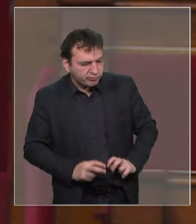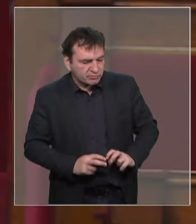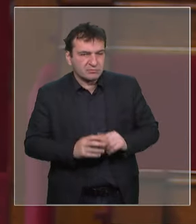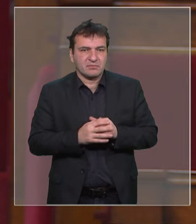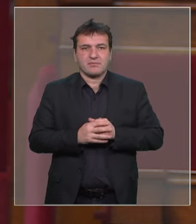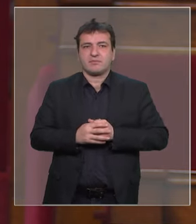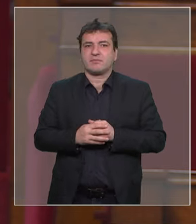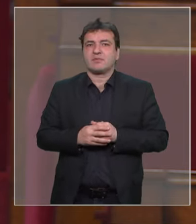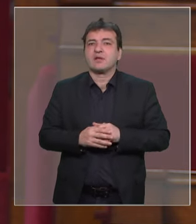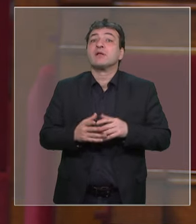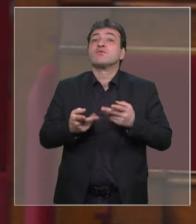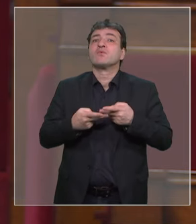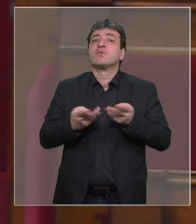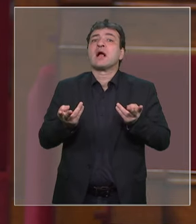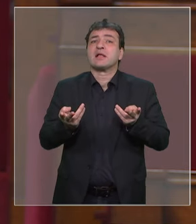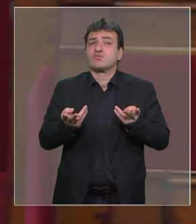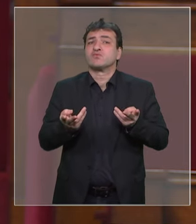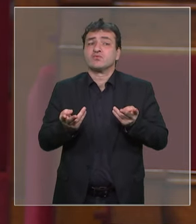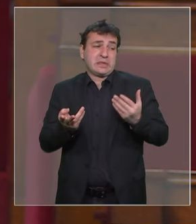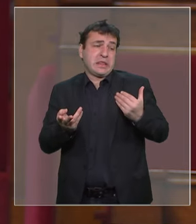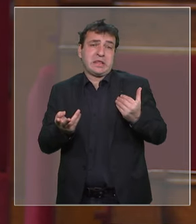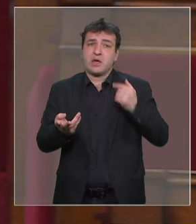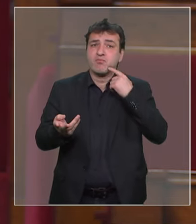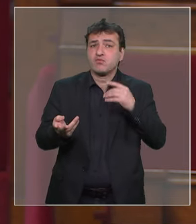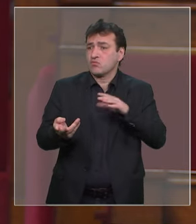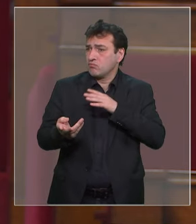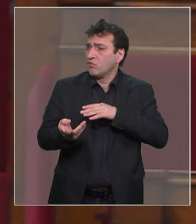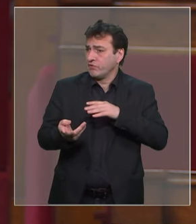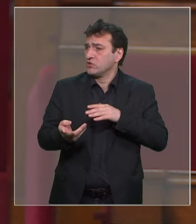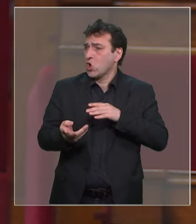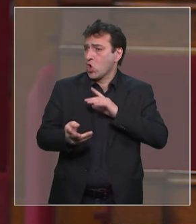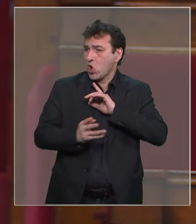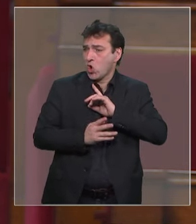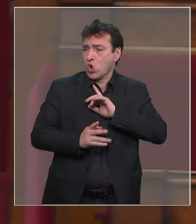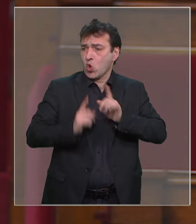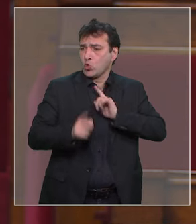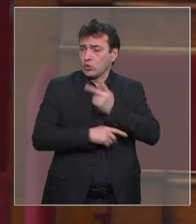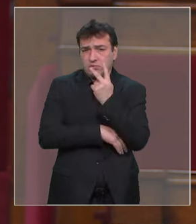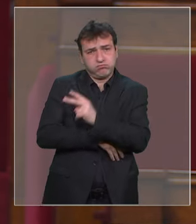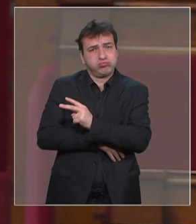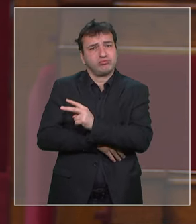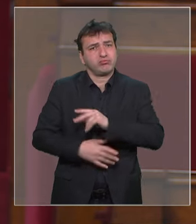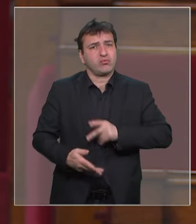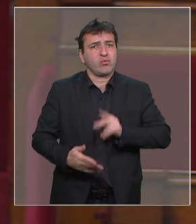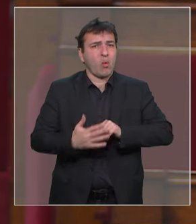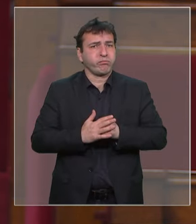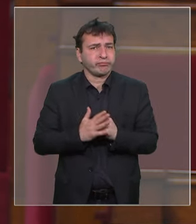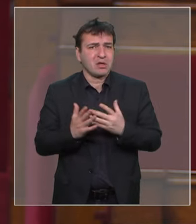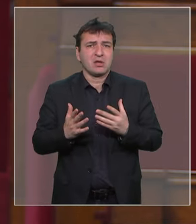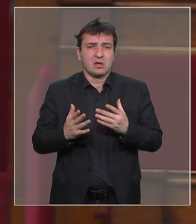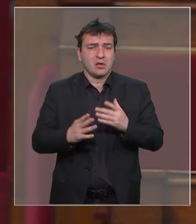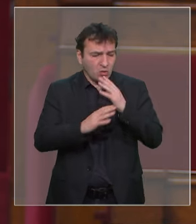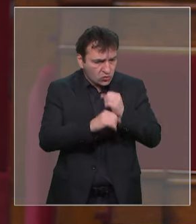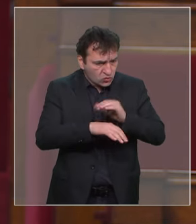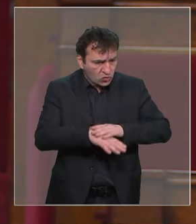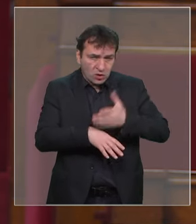faire pour rétablir l'autorité des professeurs, offrir de meilleures conditions d'apprentissage, se concentrer sur les savoirs fondamentaux,